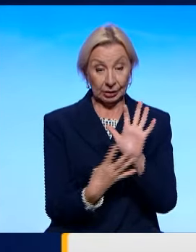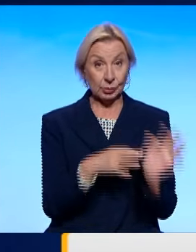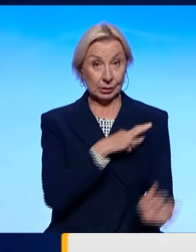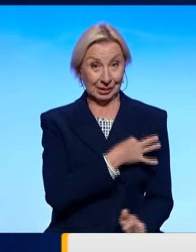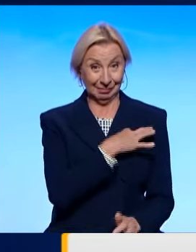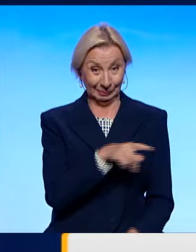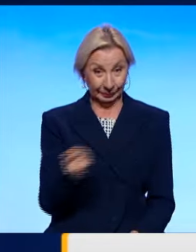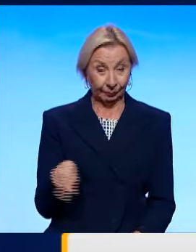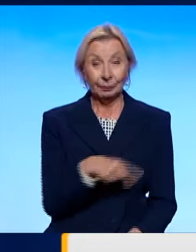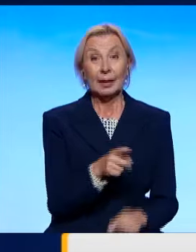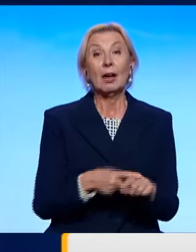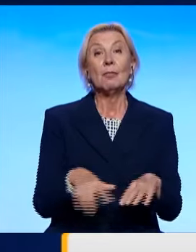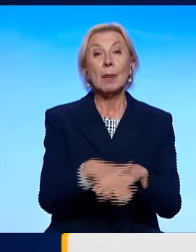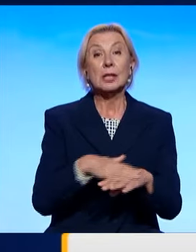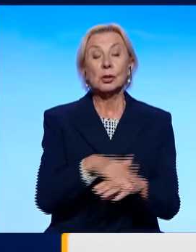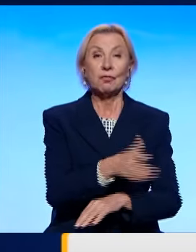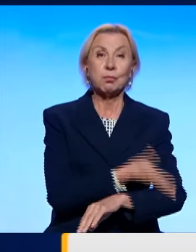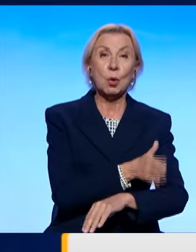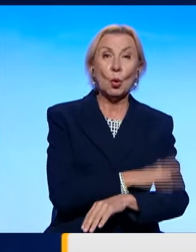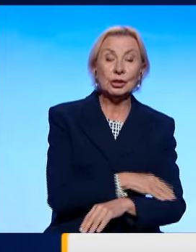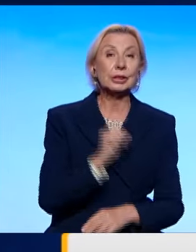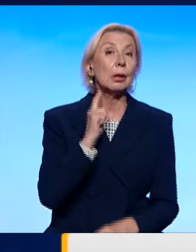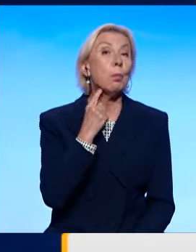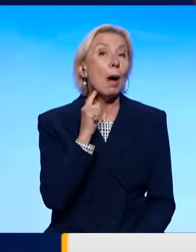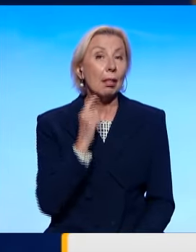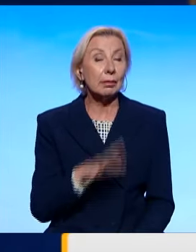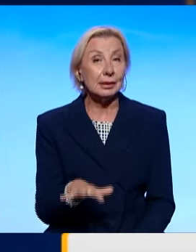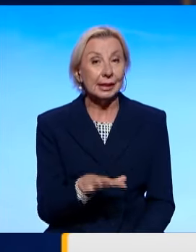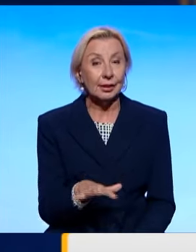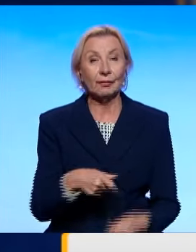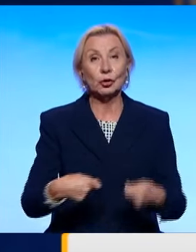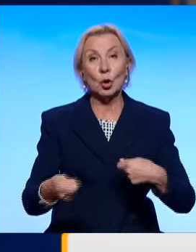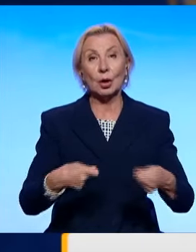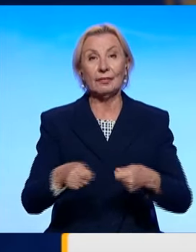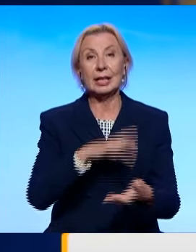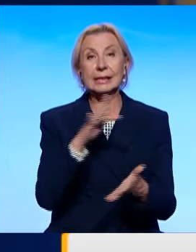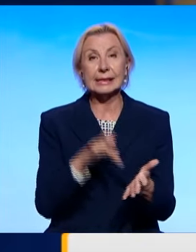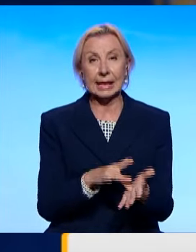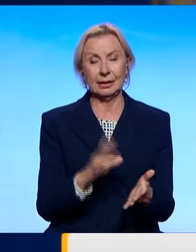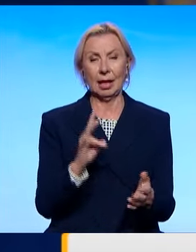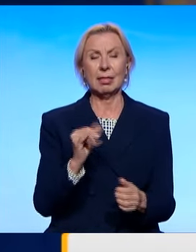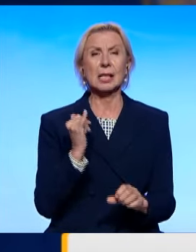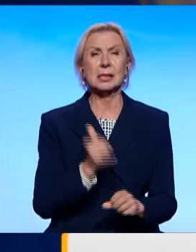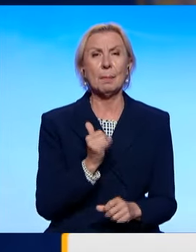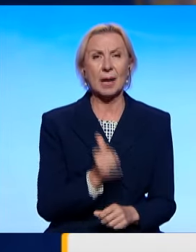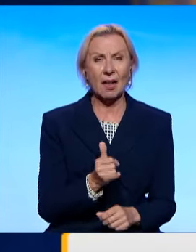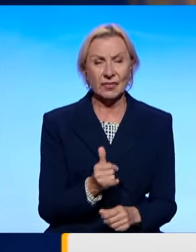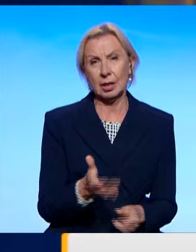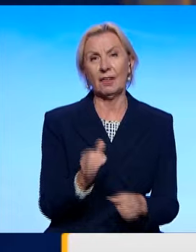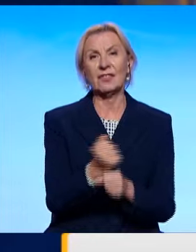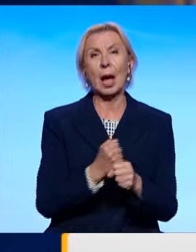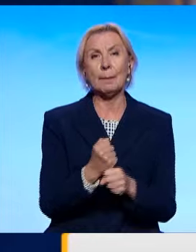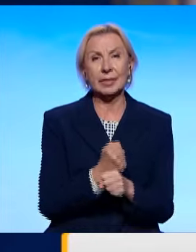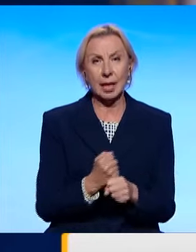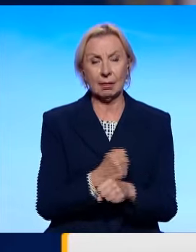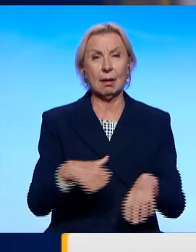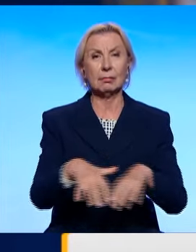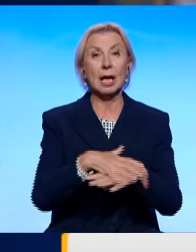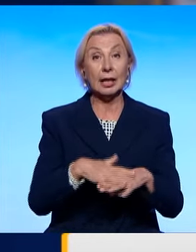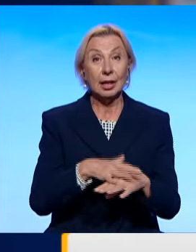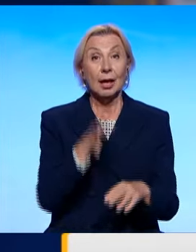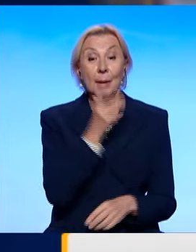місцях масового перебування людей у Польщі та країнах Балтії. В торговельних центрах, на заправках, в аптеках та на ринках. Під